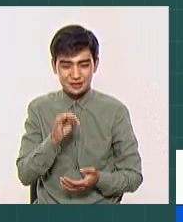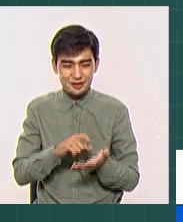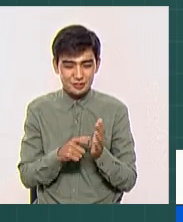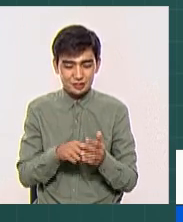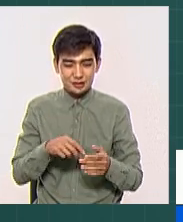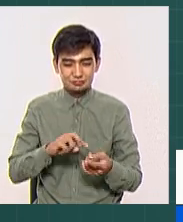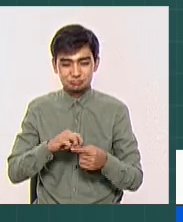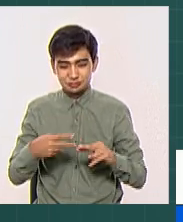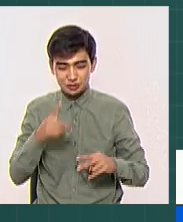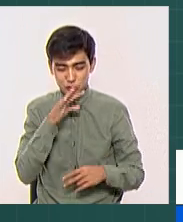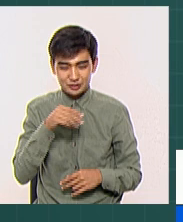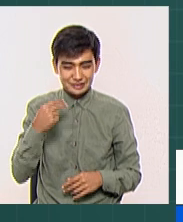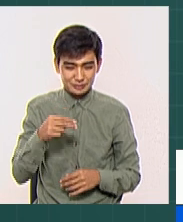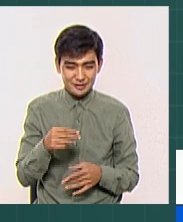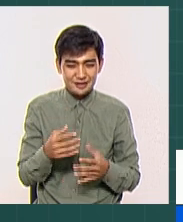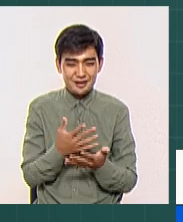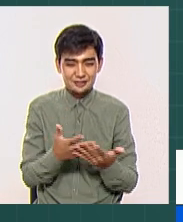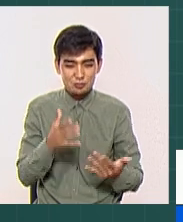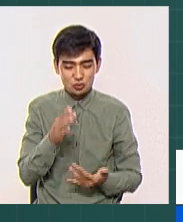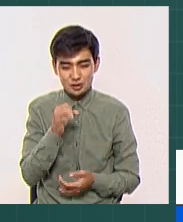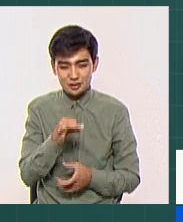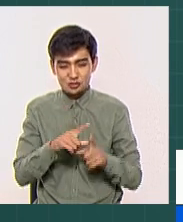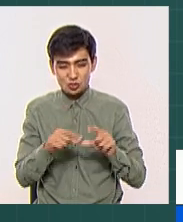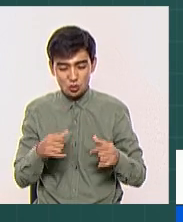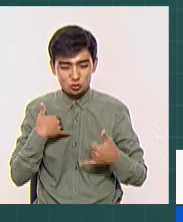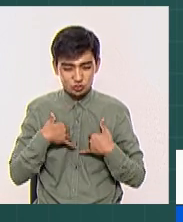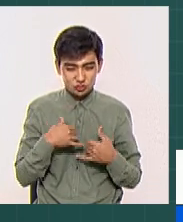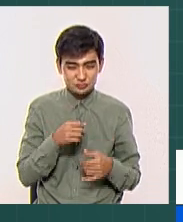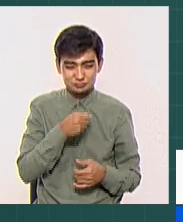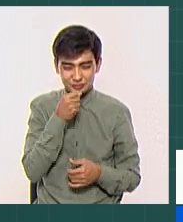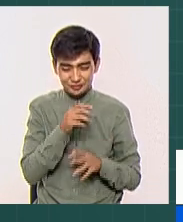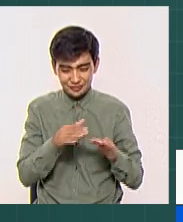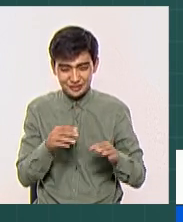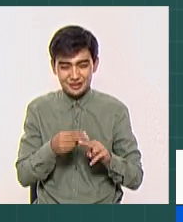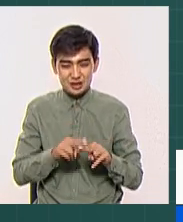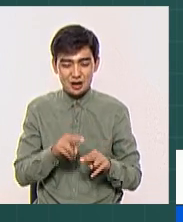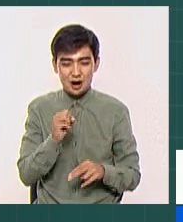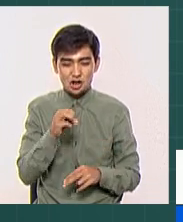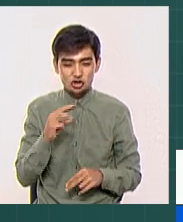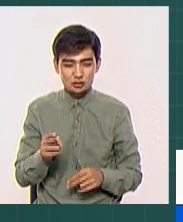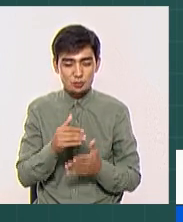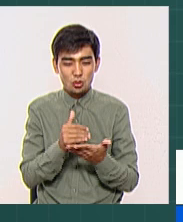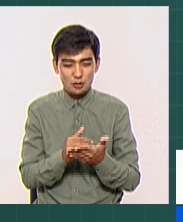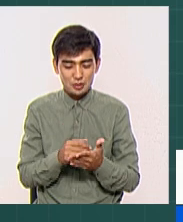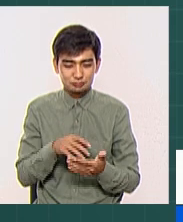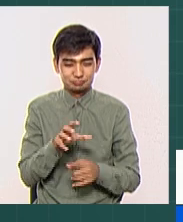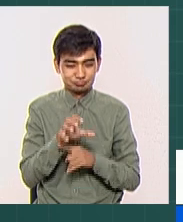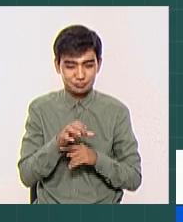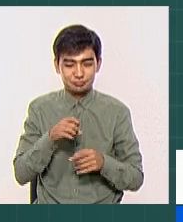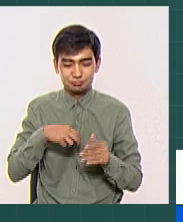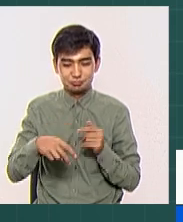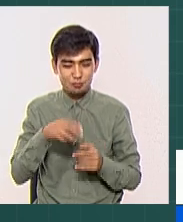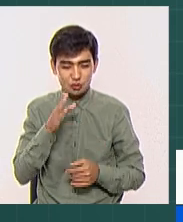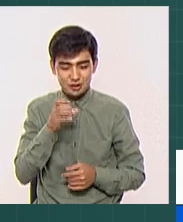үзіліс әр сынып үшін әртүрлі уақытта. Мектепке мұғалімдер мен ересектер тек ашық қосымшасымен кіргізіледі. Айта кету керек, вирус жұқтырған сабақта